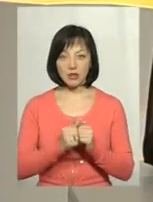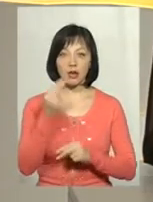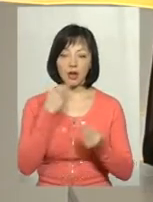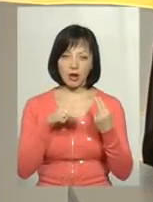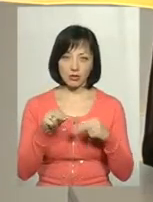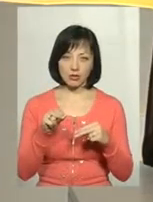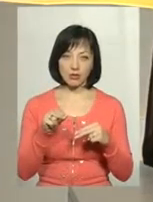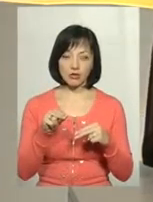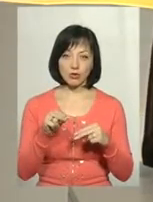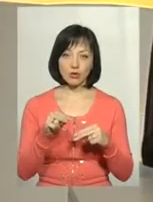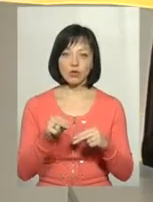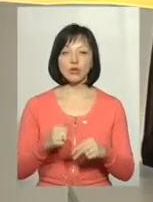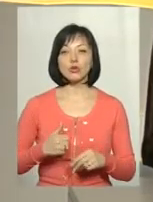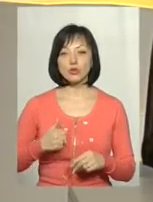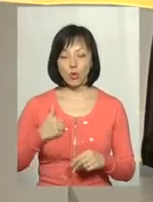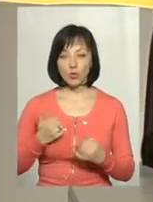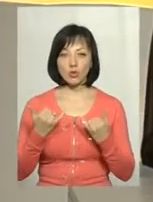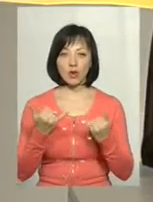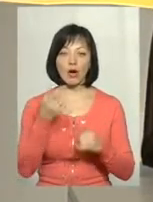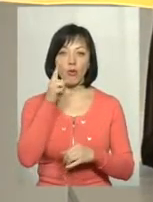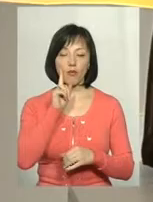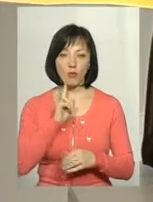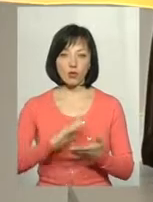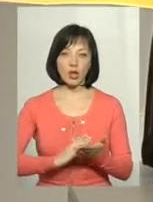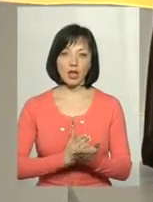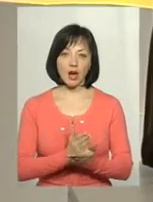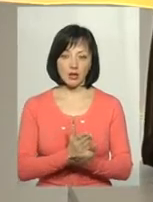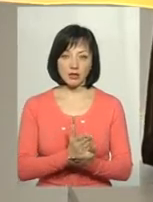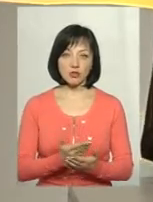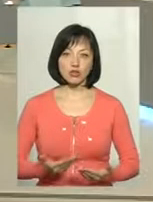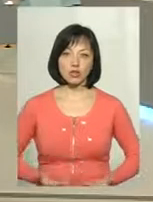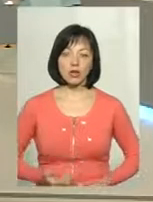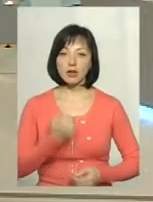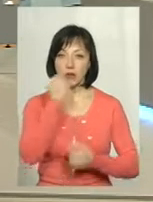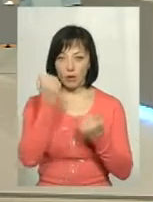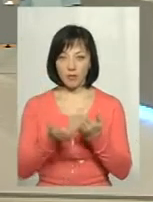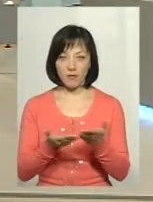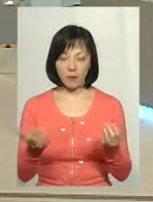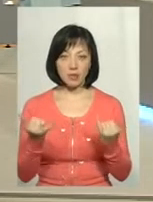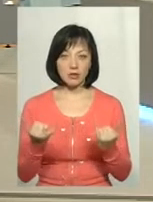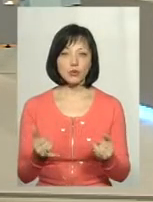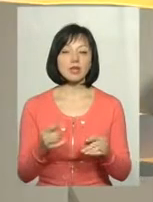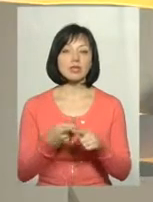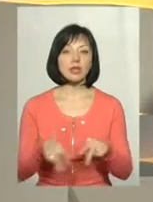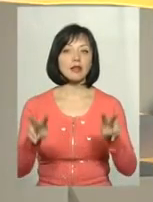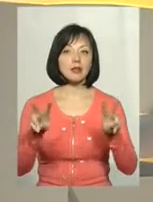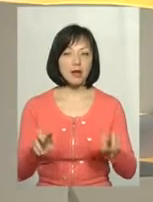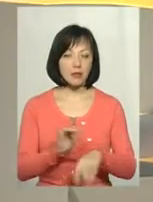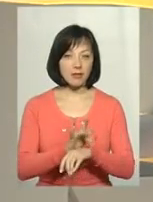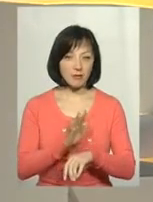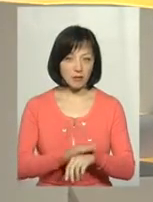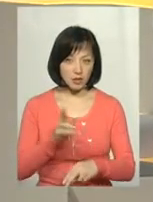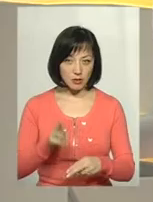кращою і достойною для комфортного, якісного життя. Дякую вам. На сьогодні ця тема